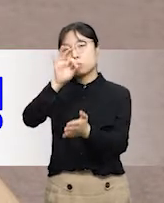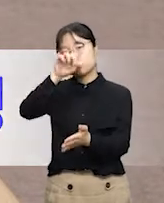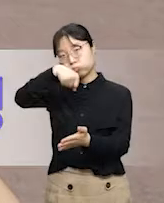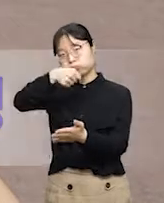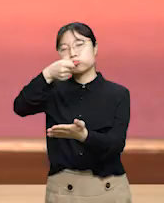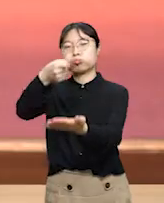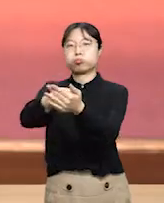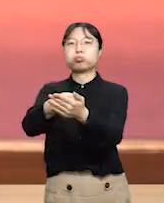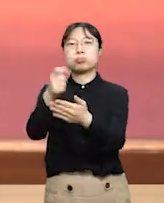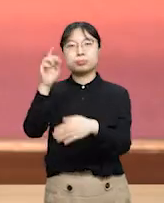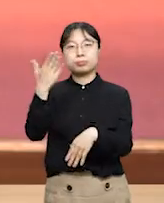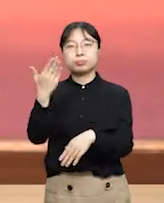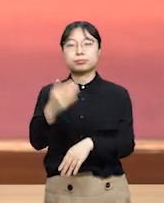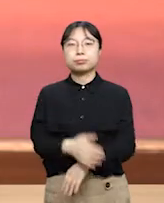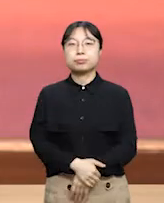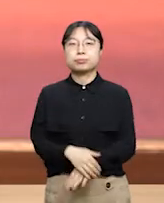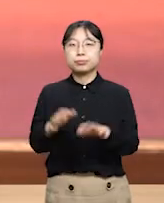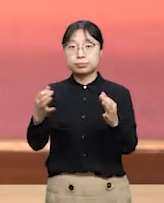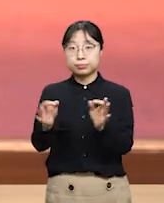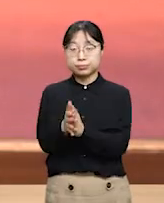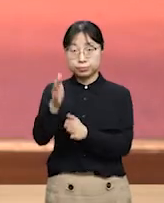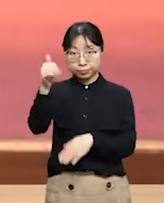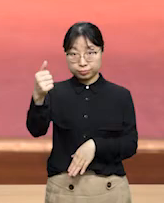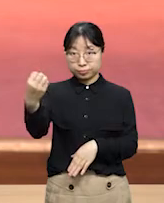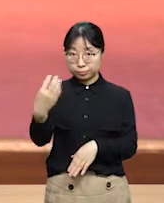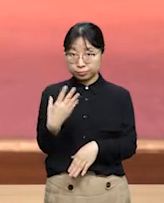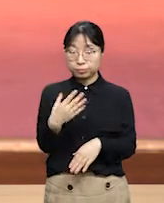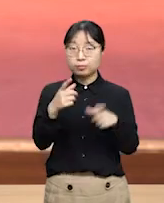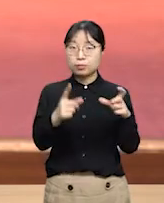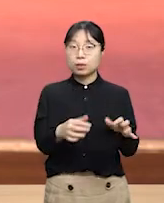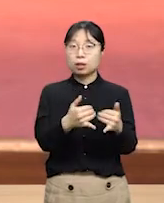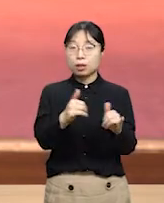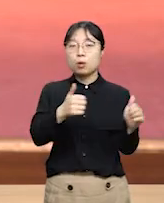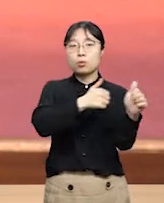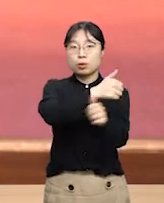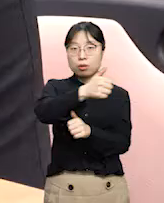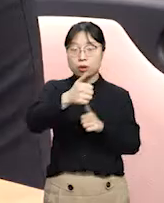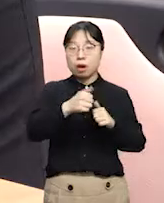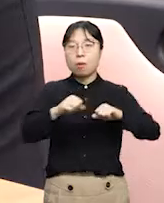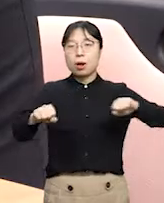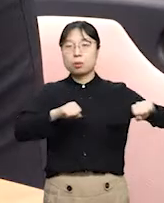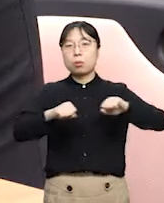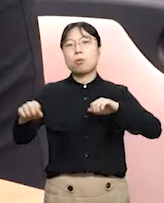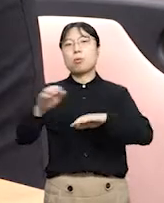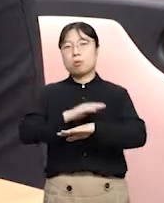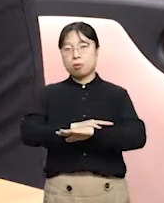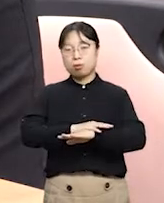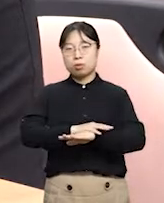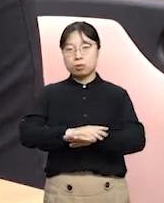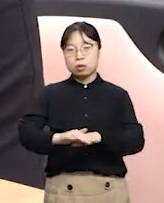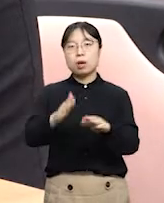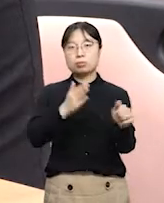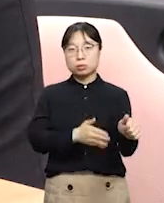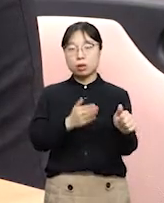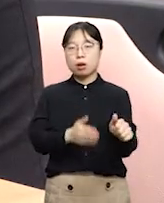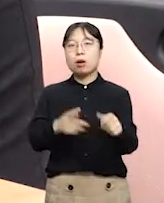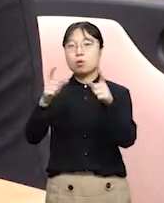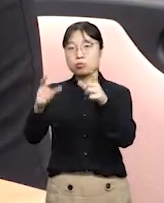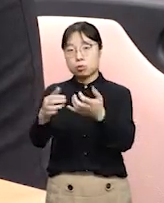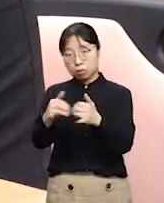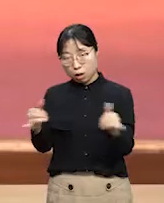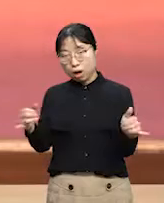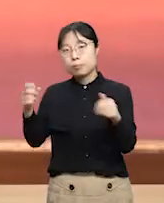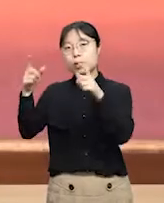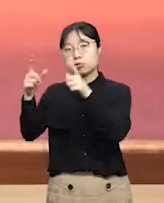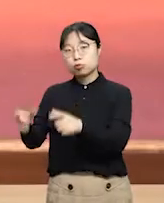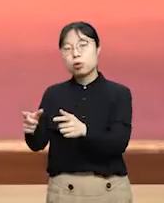됩니다. 김상돈 의왕시장은 주민참여예산위원회 위원들의 활발한 활동을 통해 지역 특성과 주민